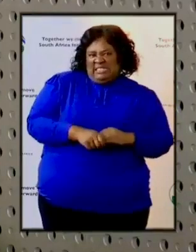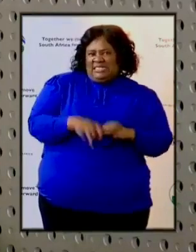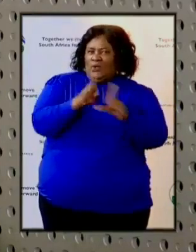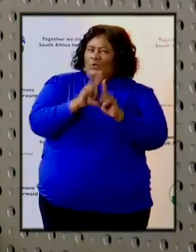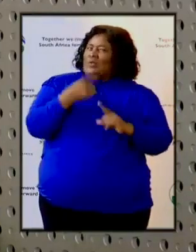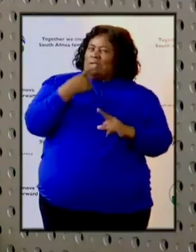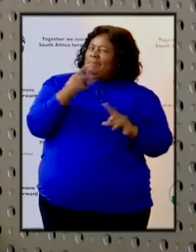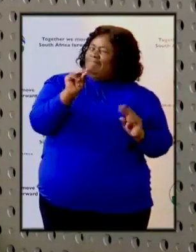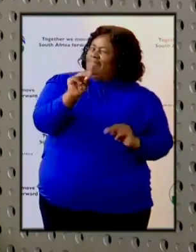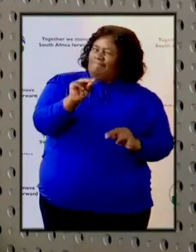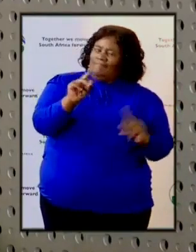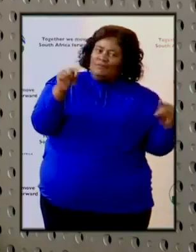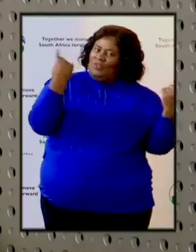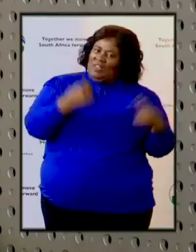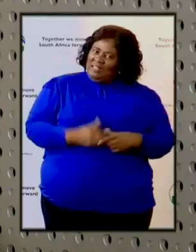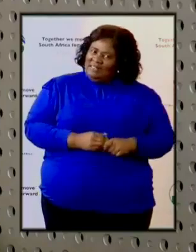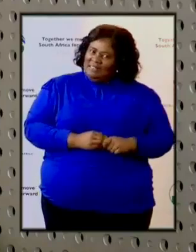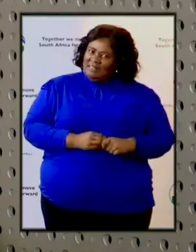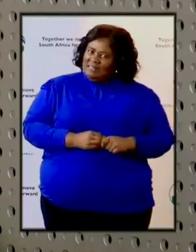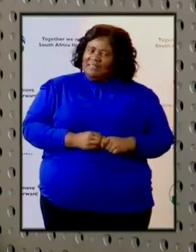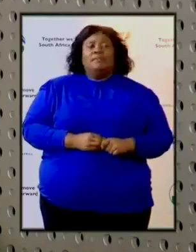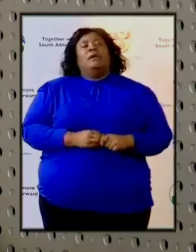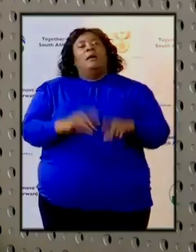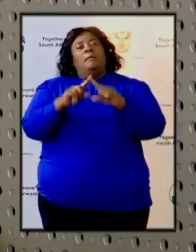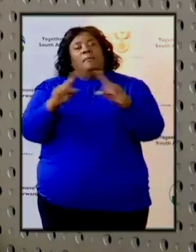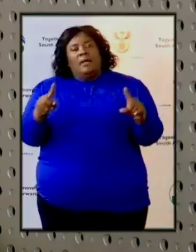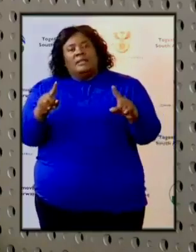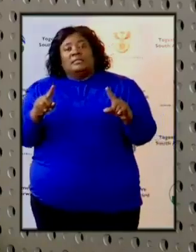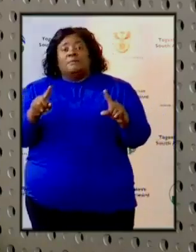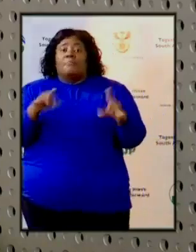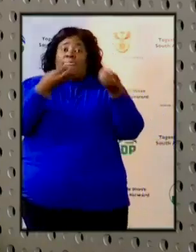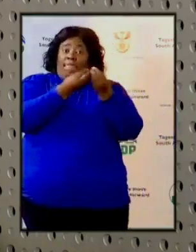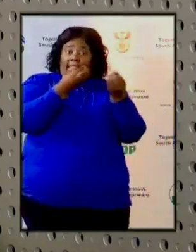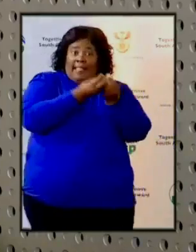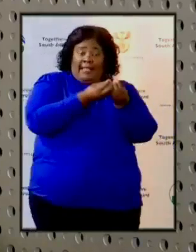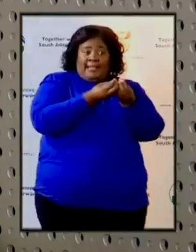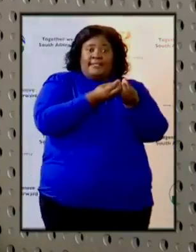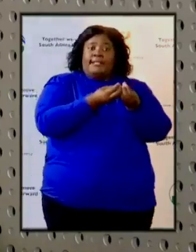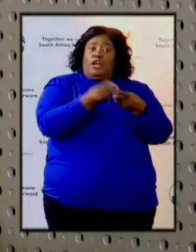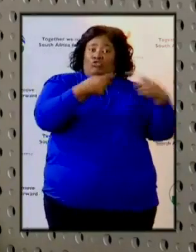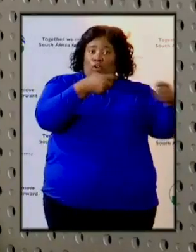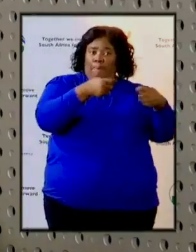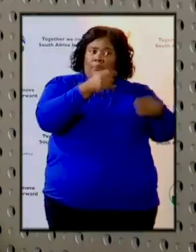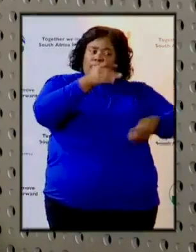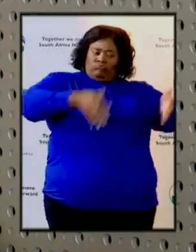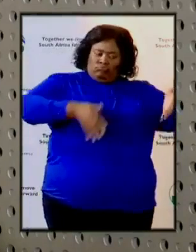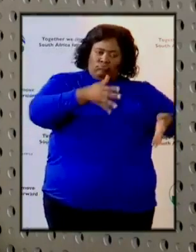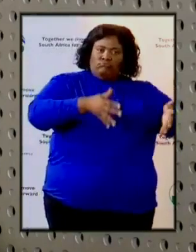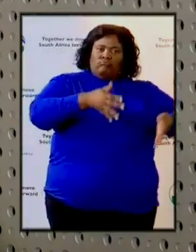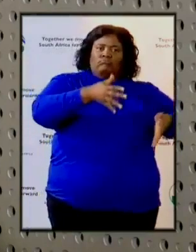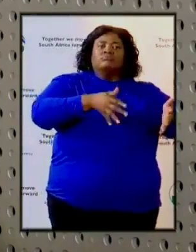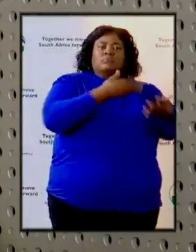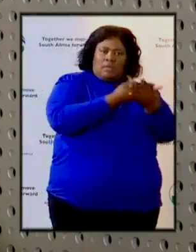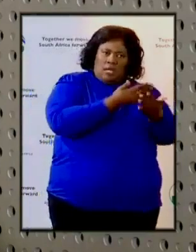sithi akugezi ulunga kodwa izinto zokwenza ikhanda, izinto zokwenza iyinzipho